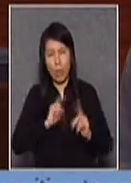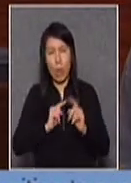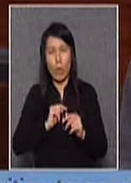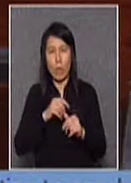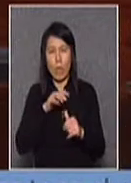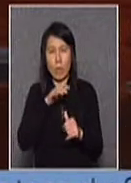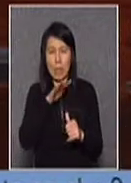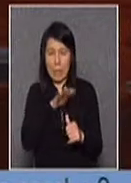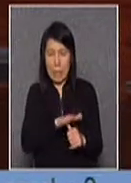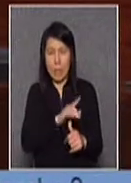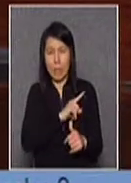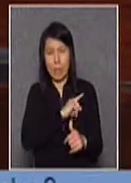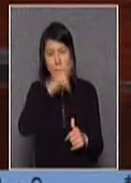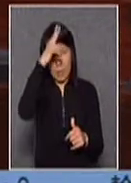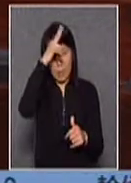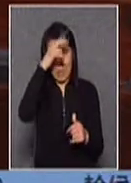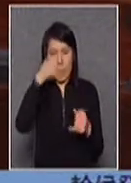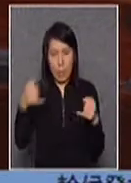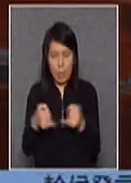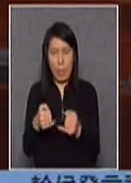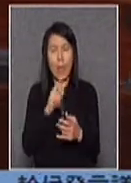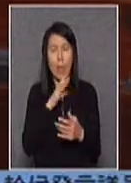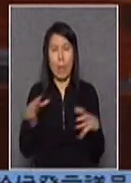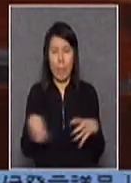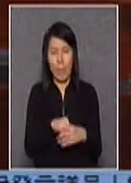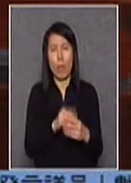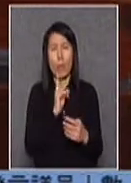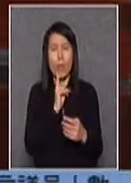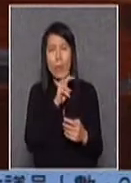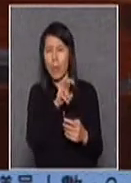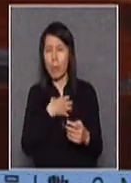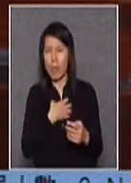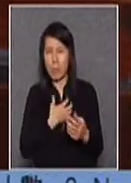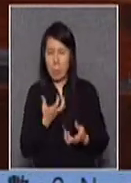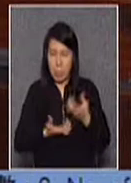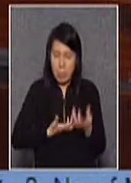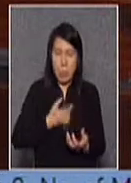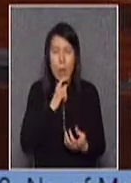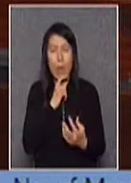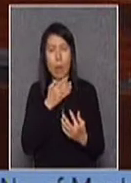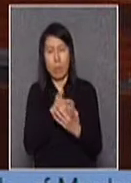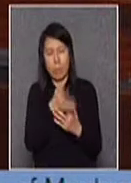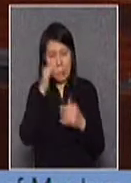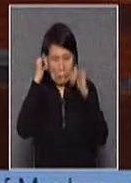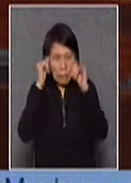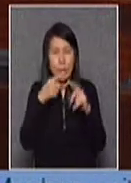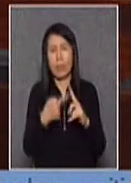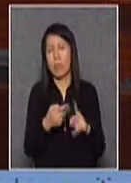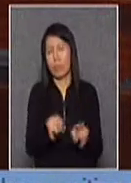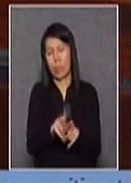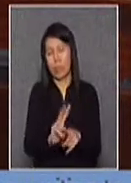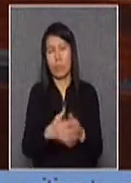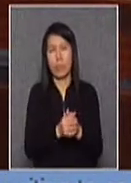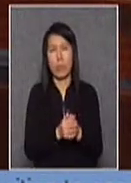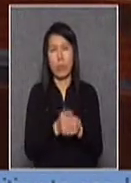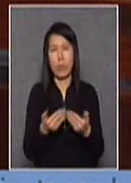的政治的敵人，包括我們這些被視為激進的人士在內。所以現在